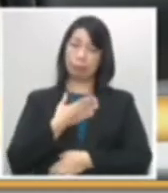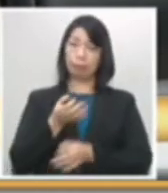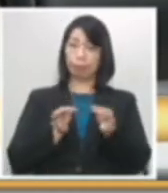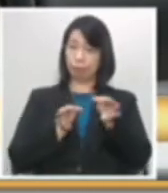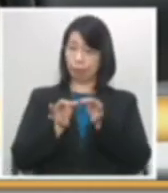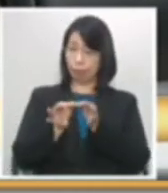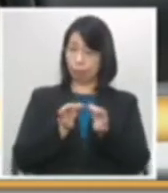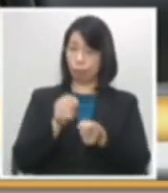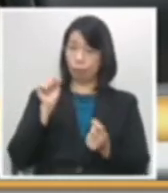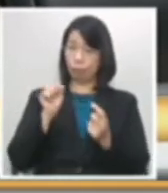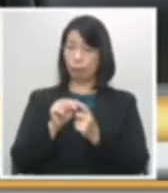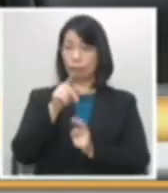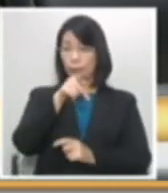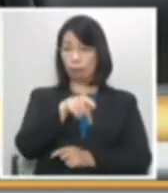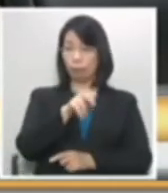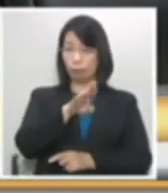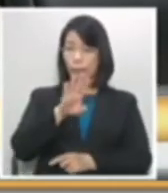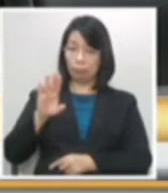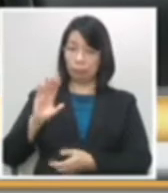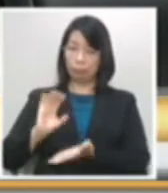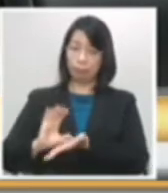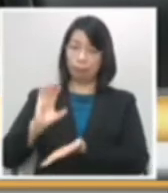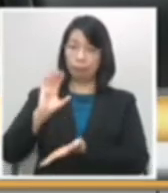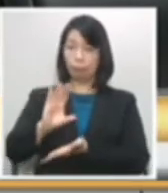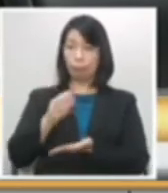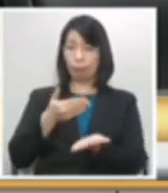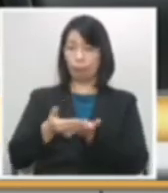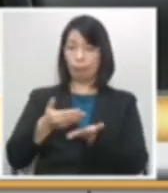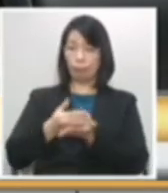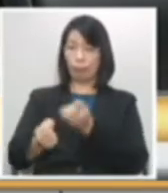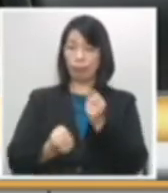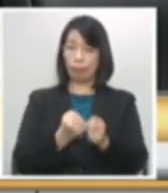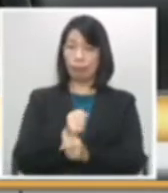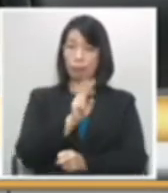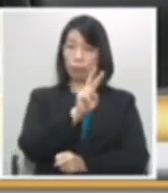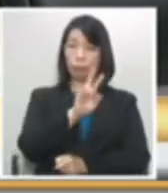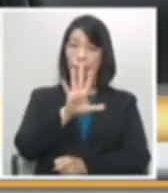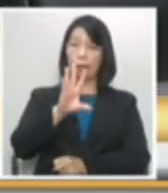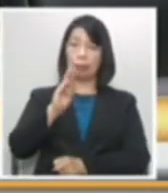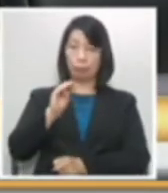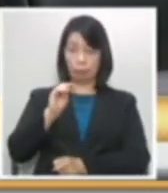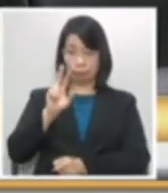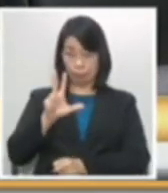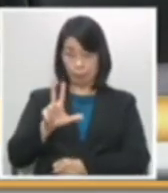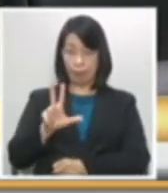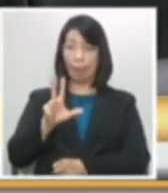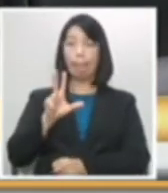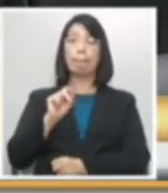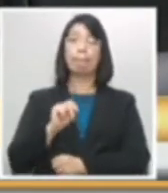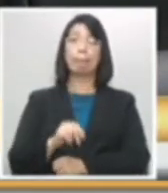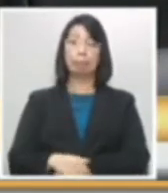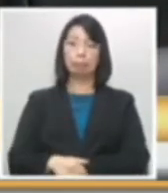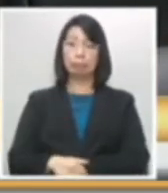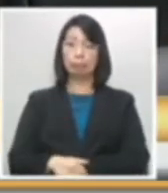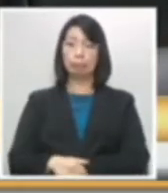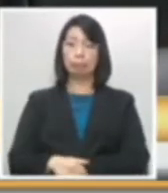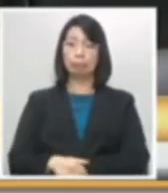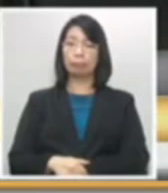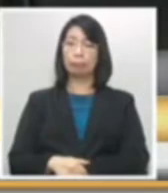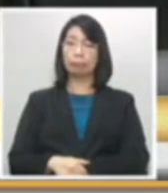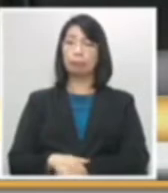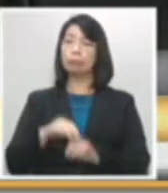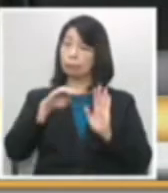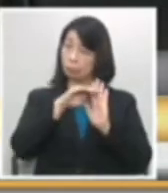บัญญัติงบประมาณรายจ่ายประจำปีงบประมาณ2563หลักการของงบประมา